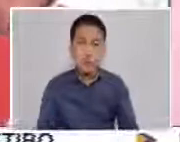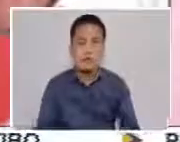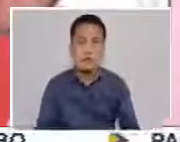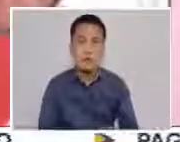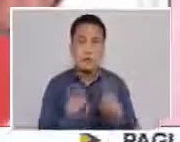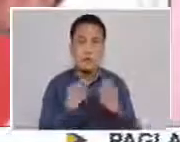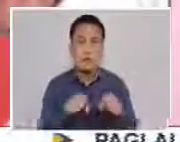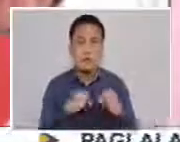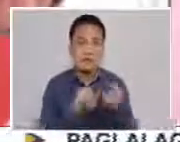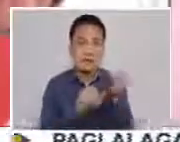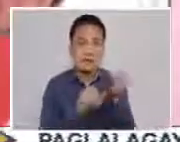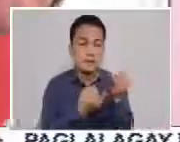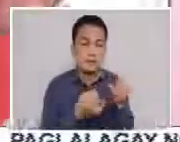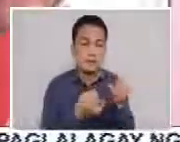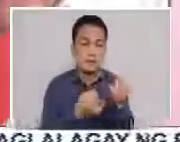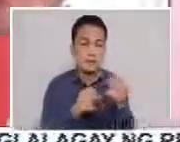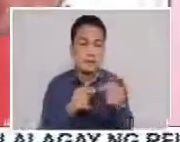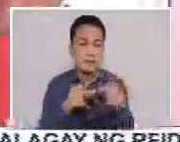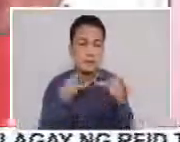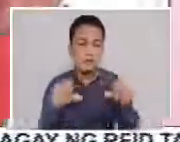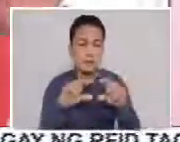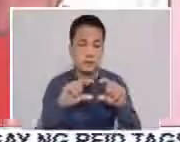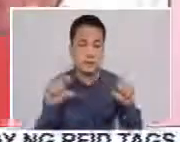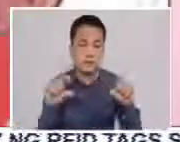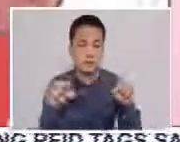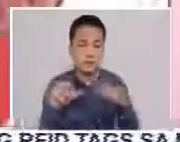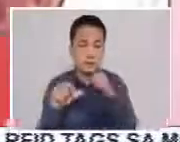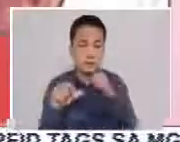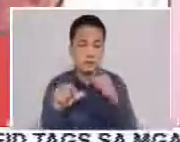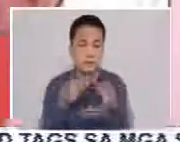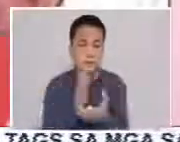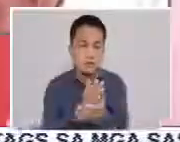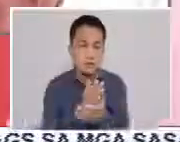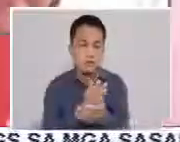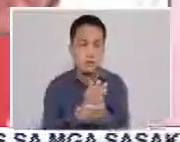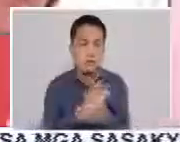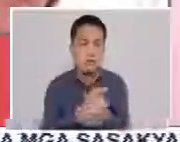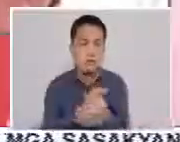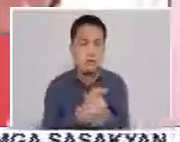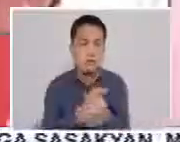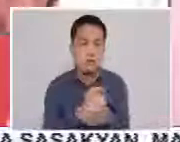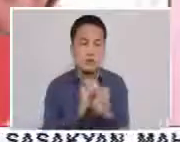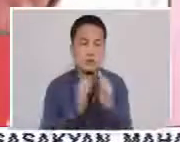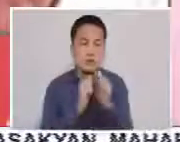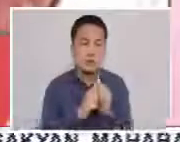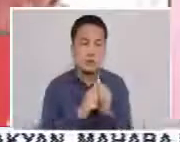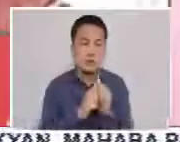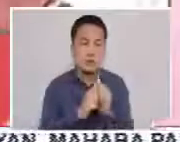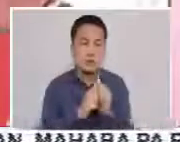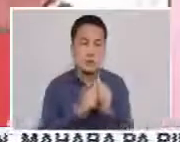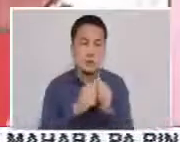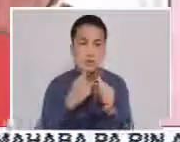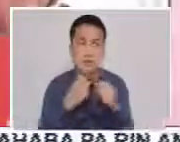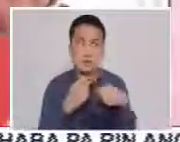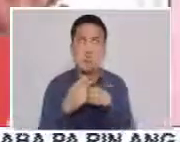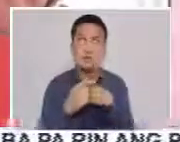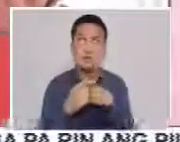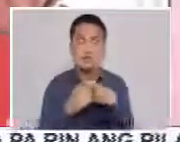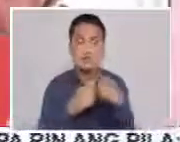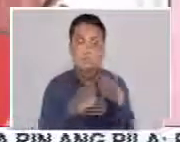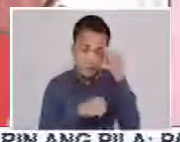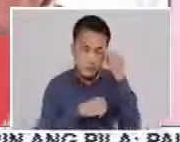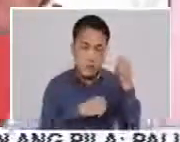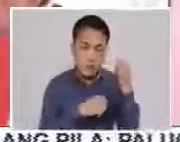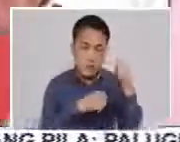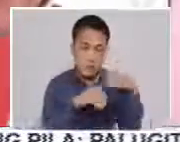doon sa mga signs po na nandoon. Okay. Pero ang sabi ko nga po, doon sa mga entry po sa expressway, ang rule